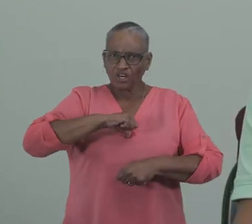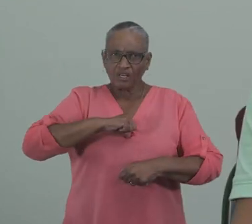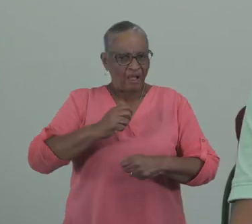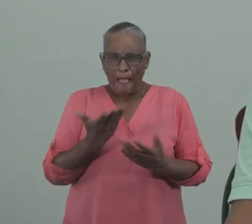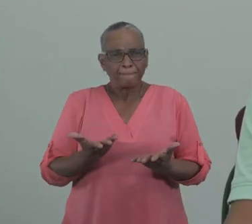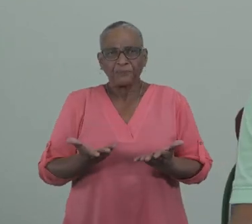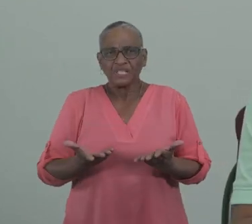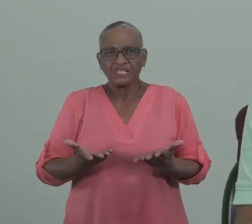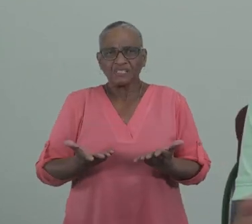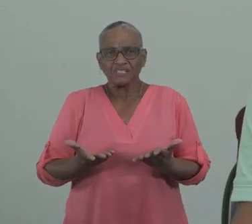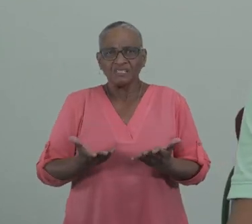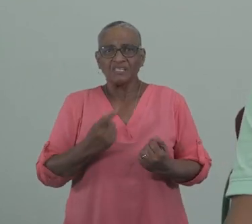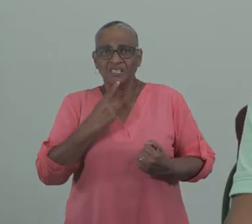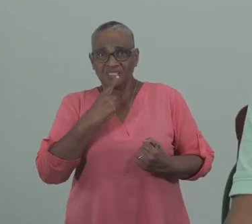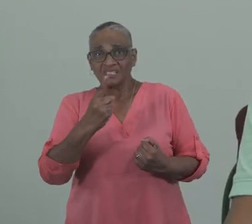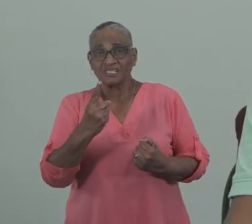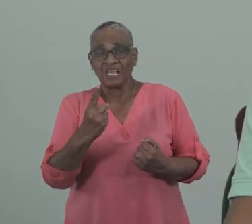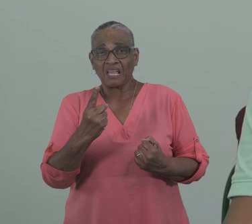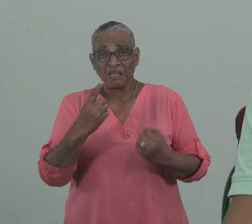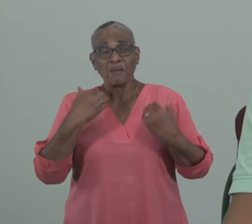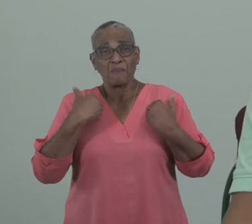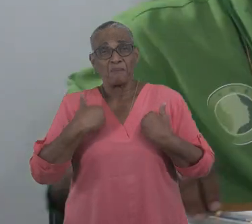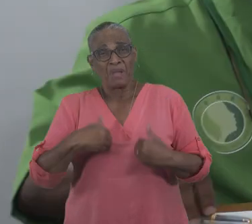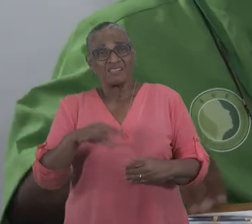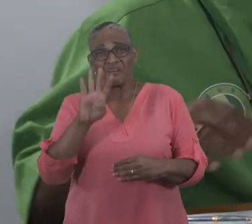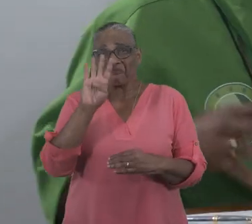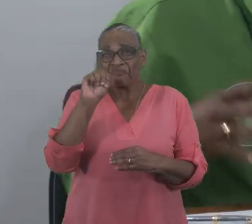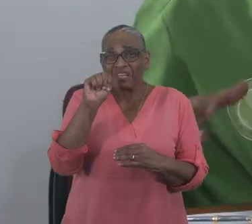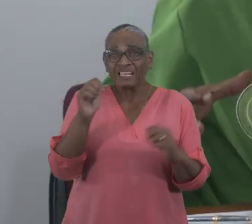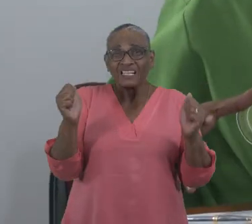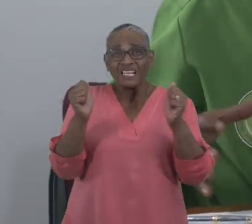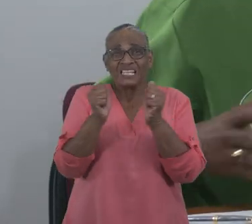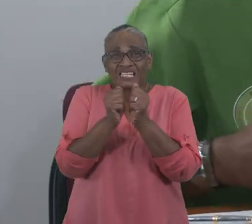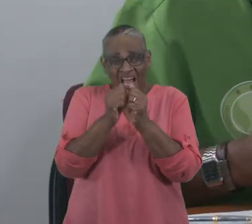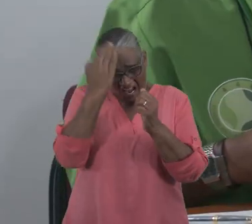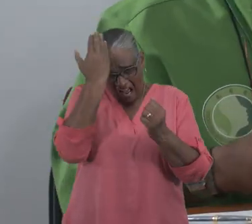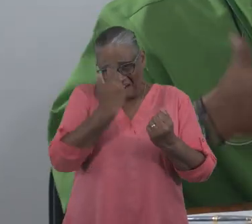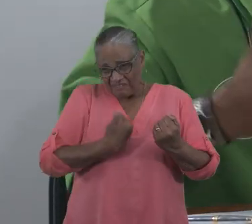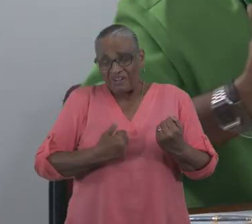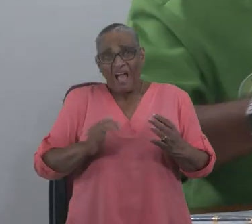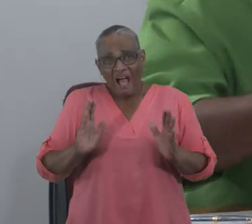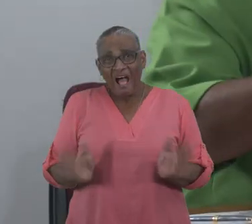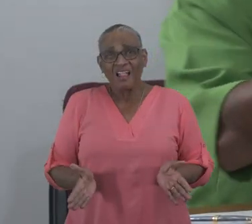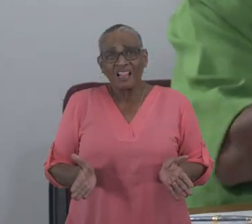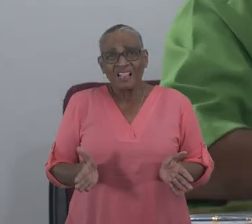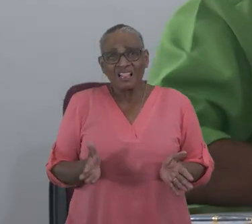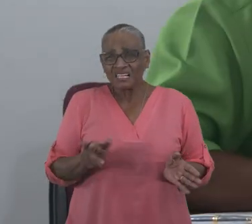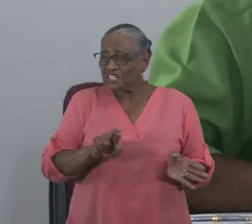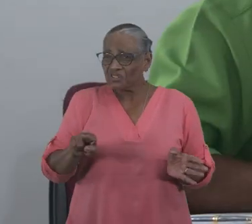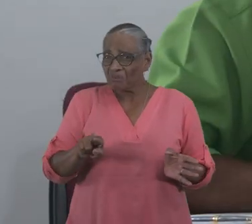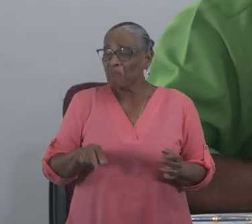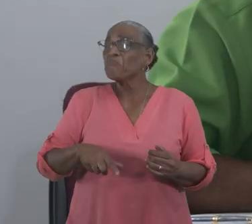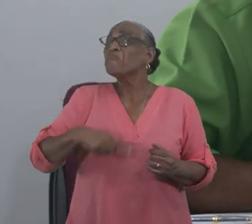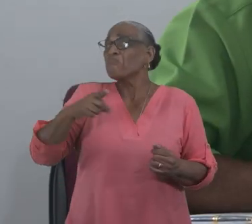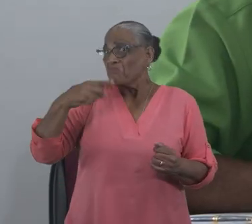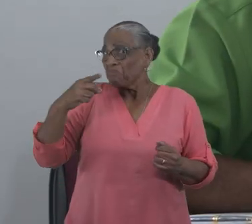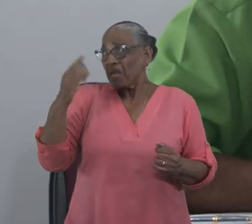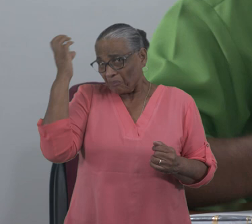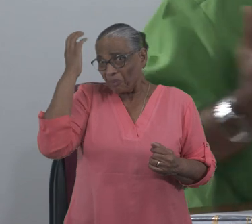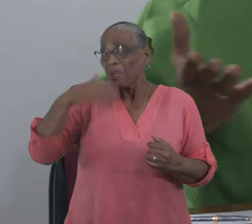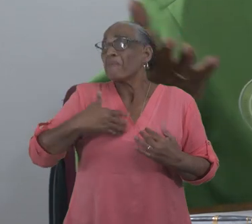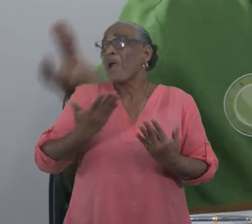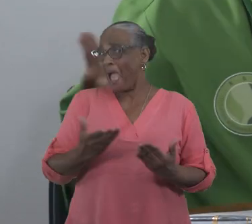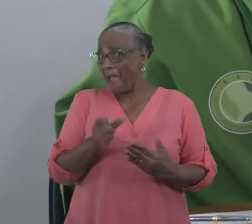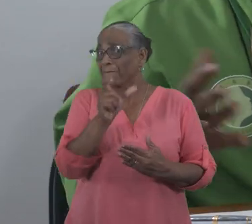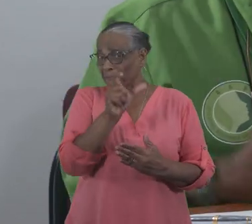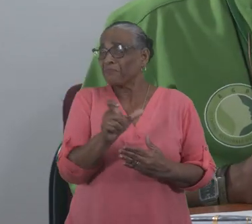van het lichaam, om het zo te zeggen. Dus dat wat ik hier, dus je ziet zo maar 40 jaar, maar meestal de maar bij de risicofactor. Een aantal meestal.